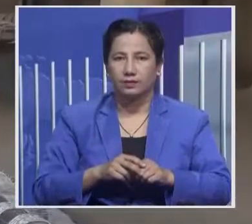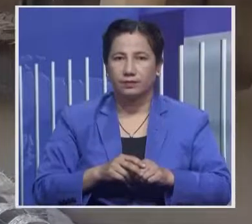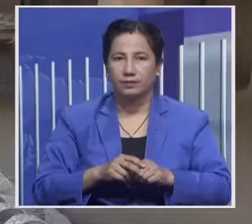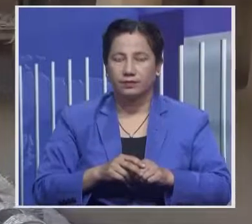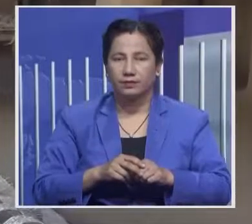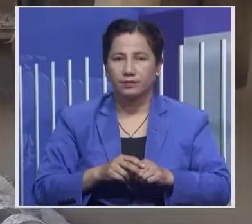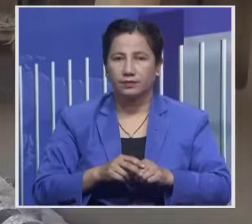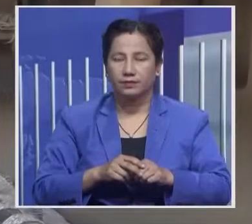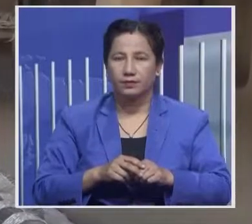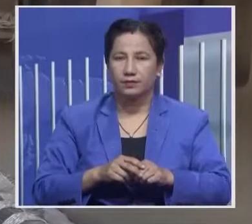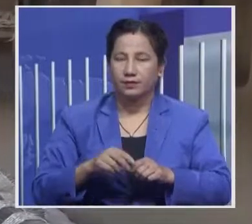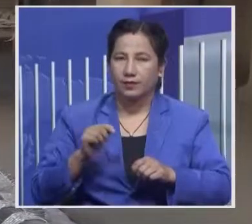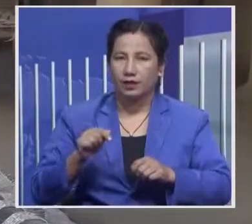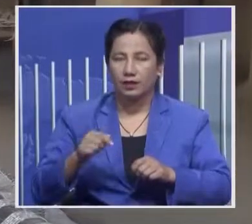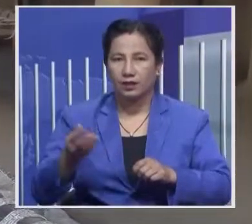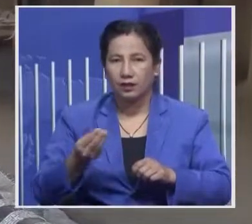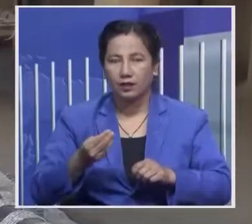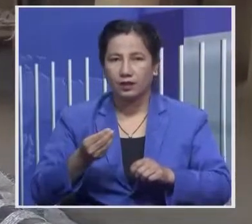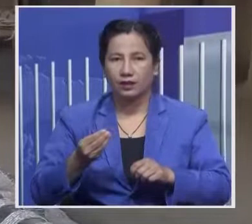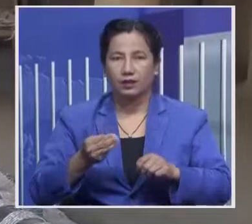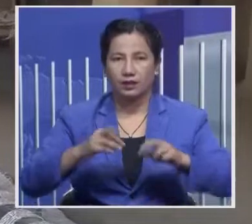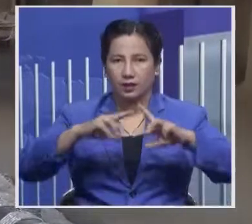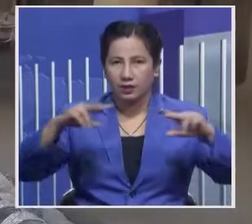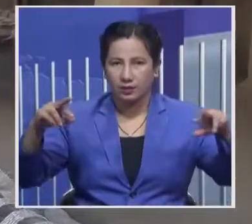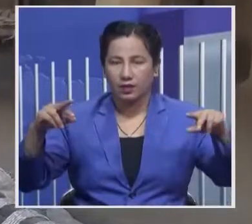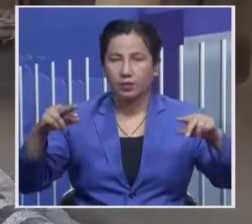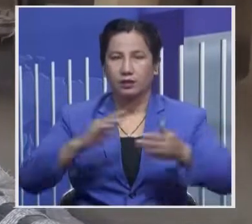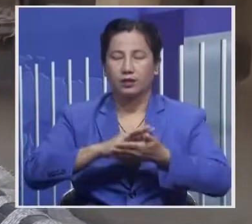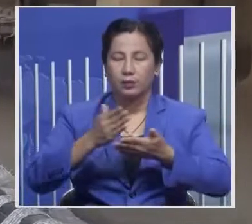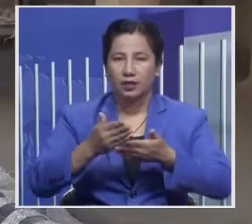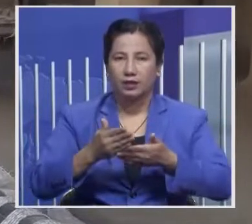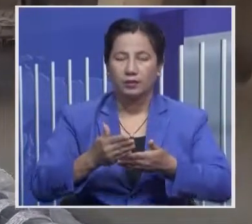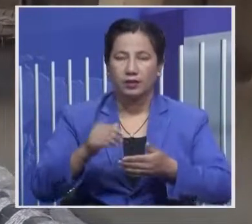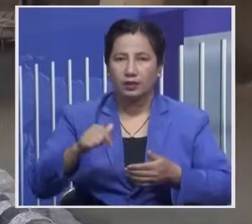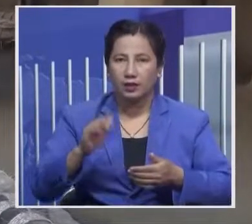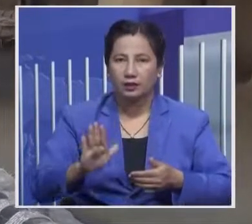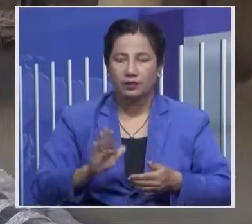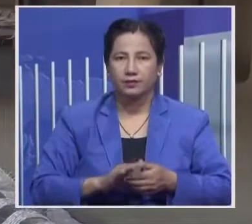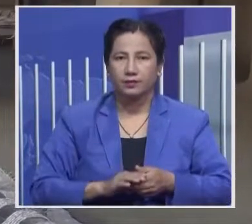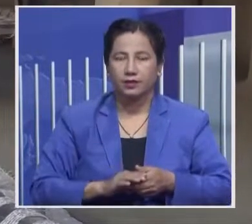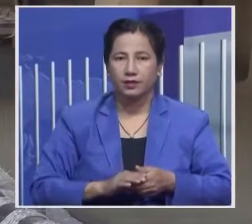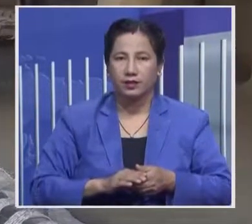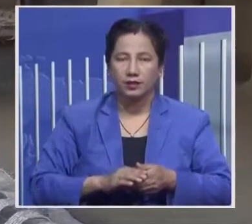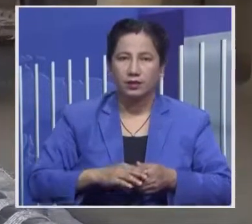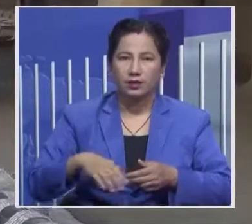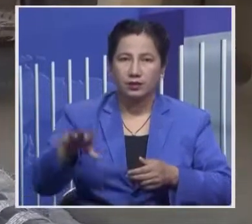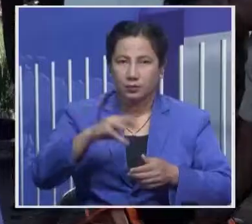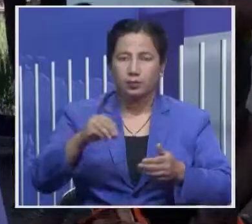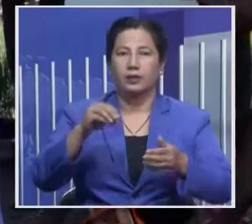चलन है। आसन त कहे से जब सामन के महिनामै भौतै रहै प्रत्येक ठाउँमा